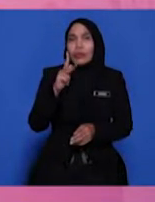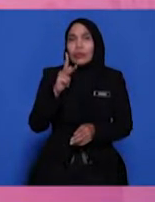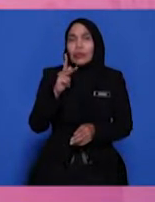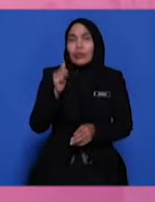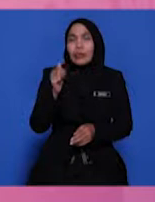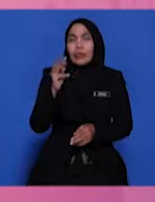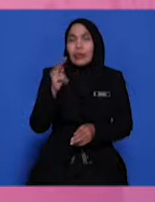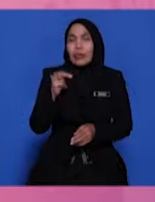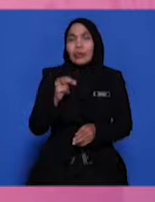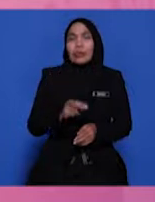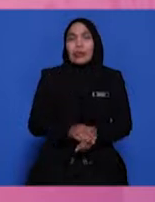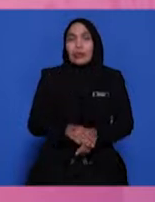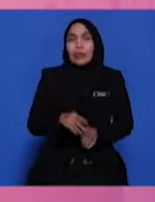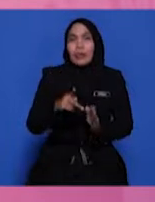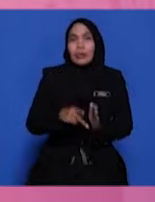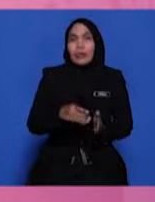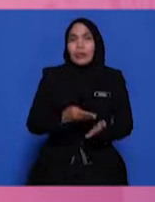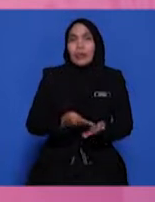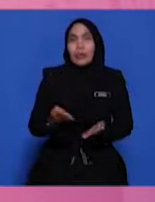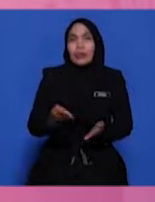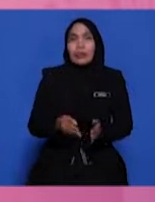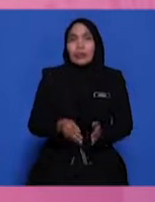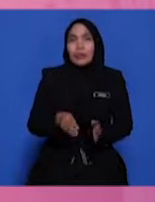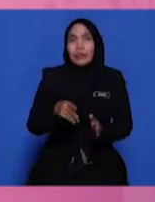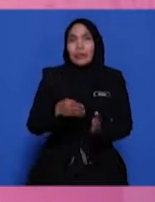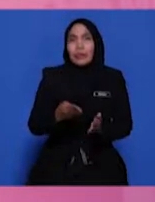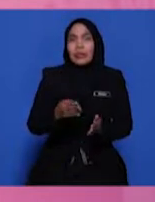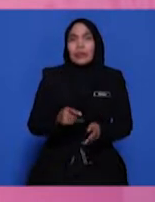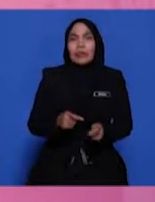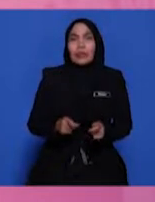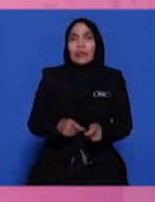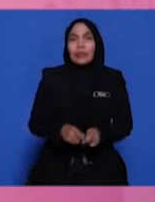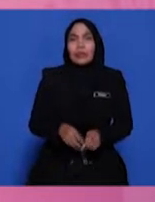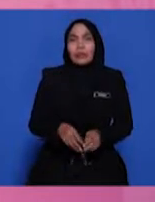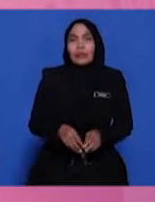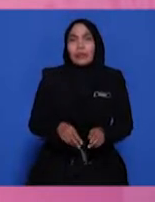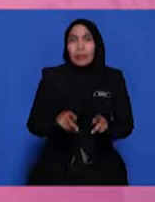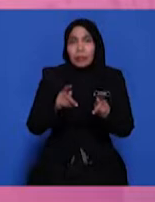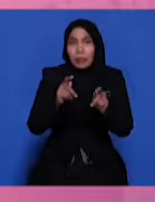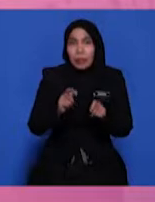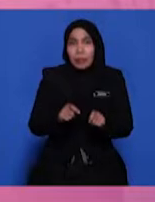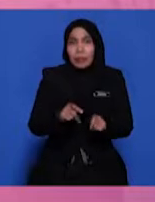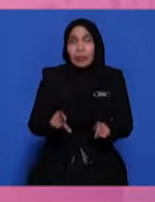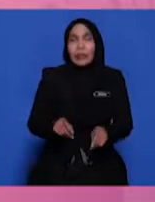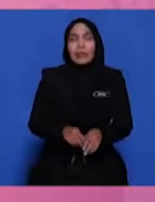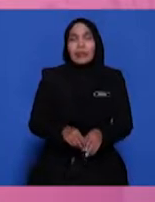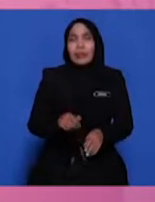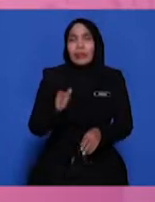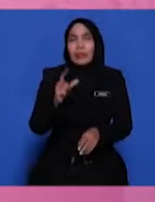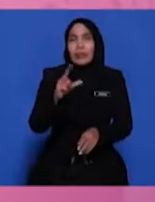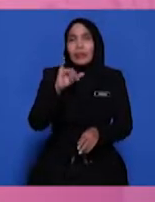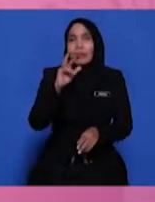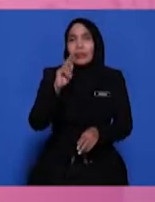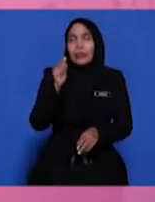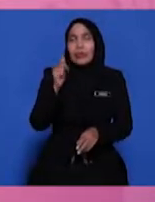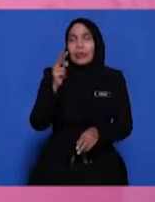Memastikan aliran tunai bulanan sentiasa positif. Murid-murid, sila lihat jadual